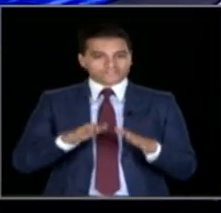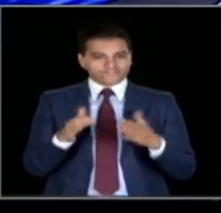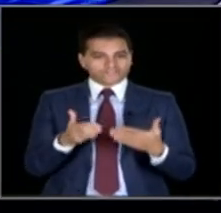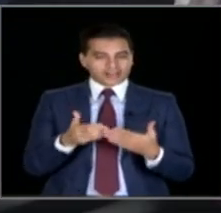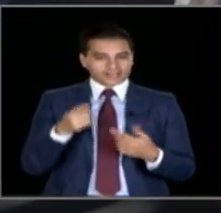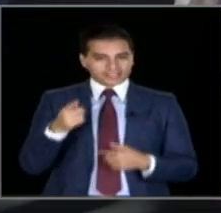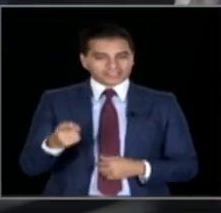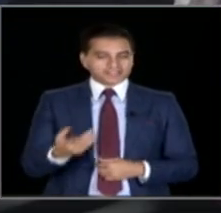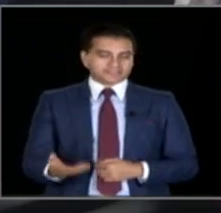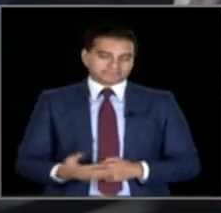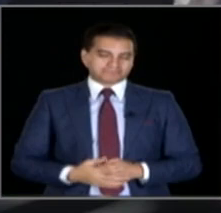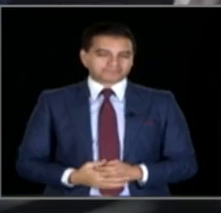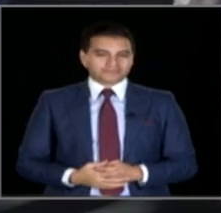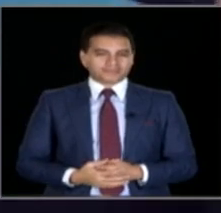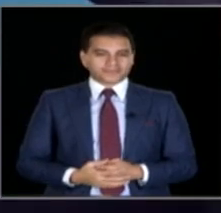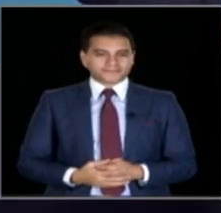عليك.